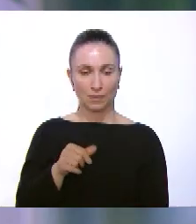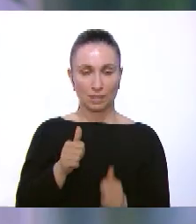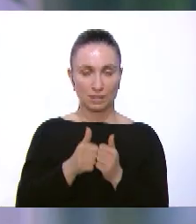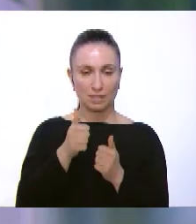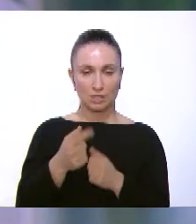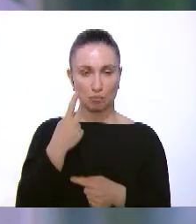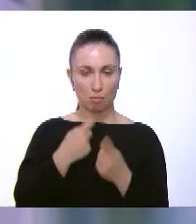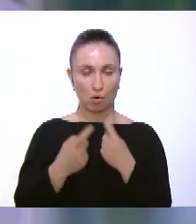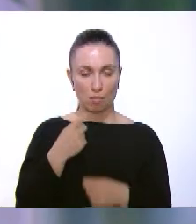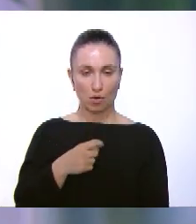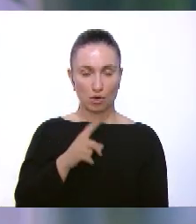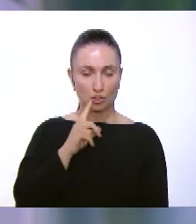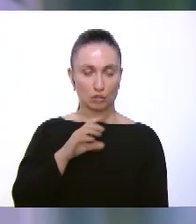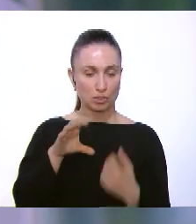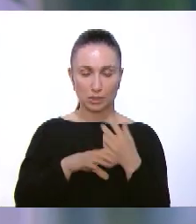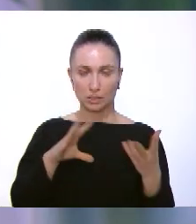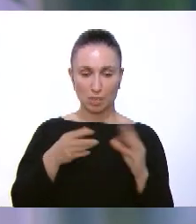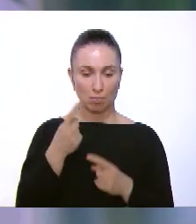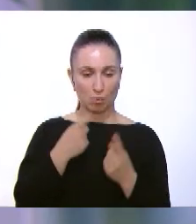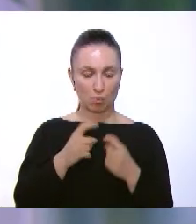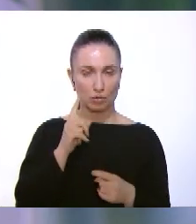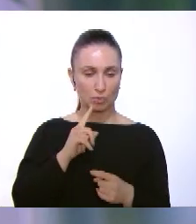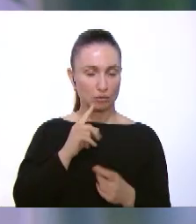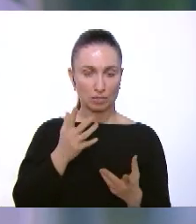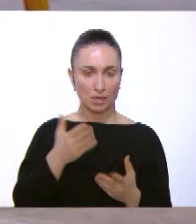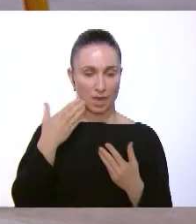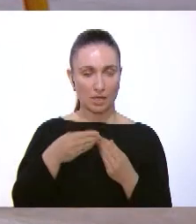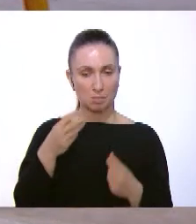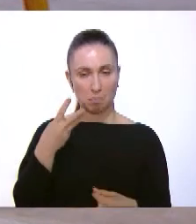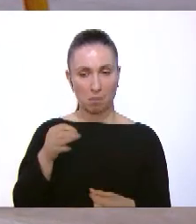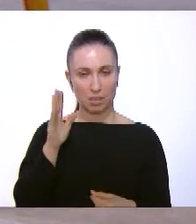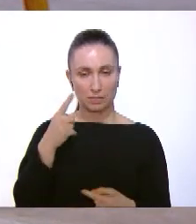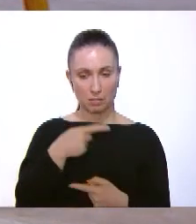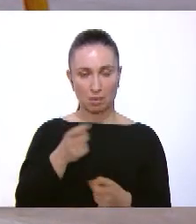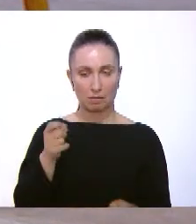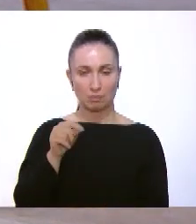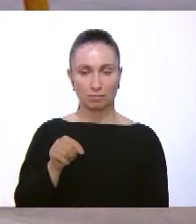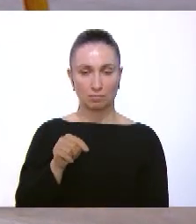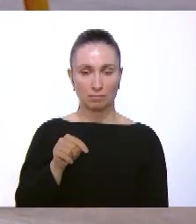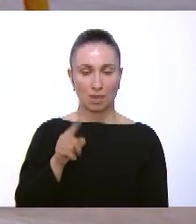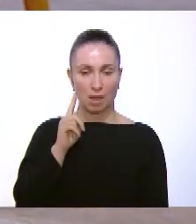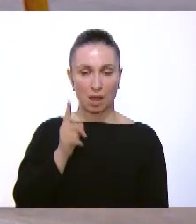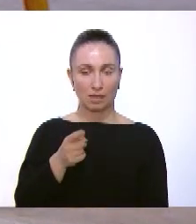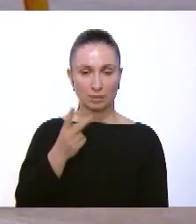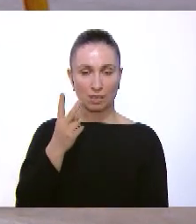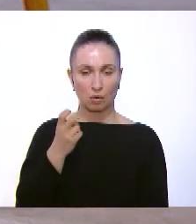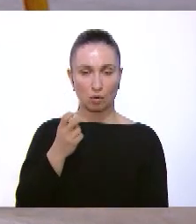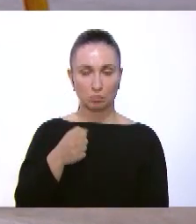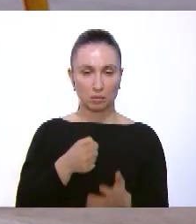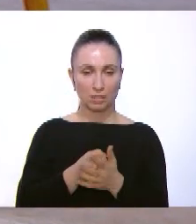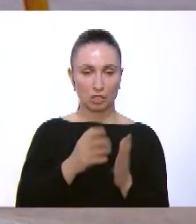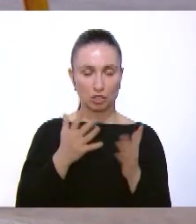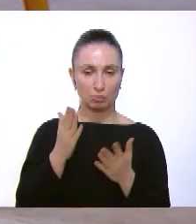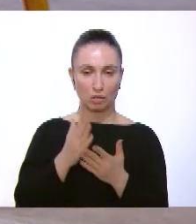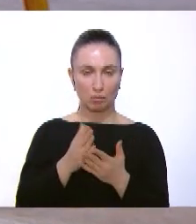წინასწარი მონაცემები, ჯერ საბოლოო მონაცემები სადღაც გაზაფხულზე, მაისში ალბათ გვექნება, 1200-მდე